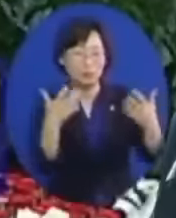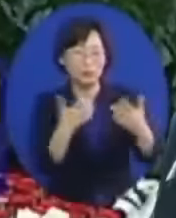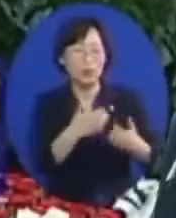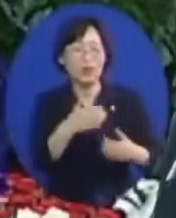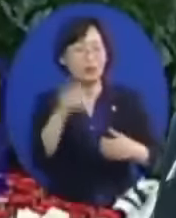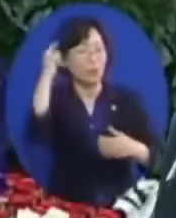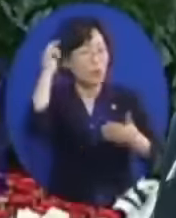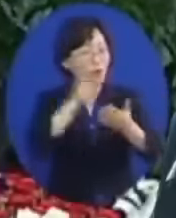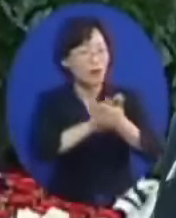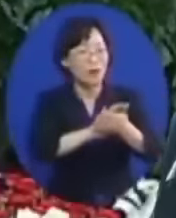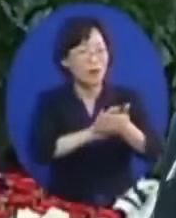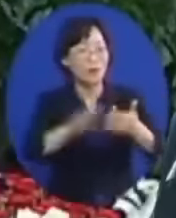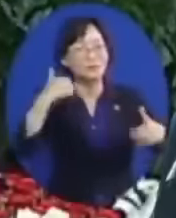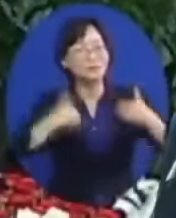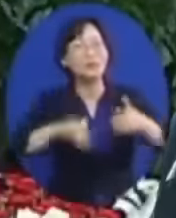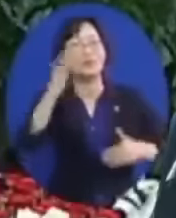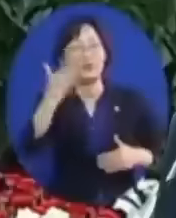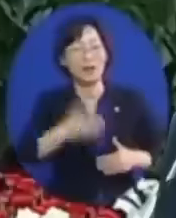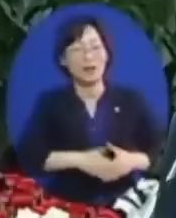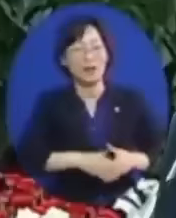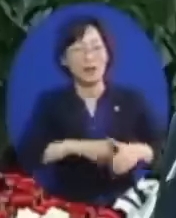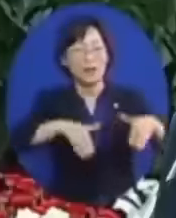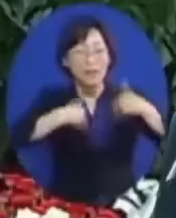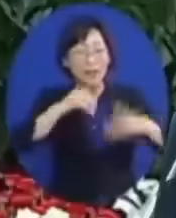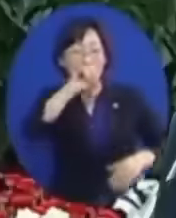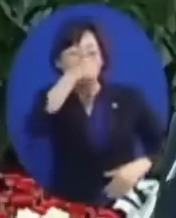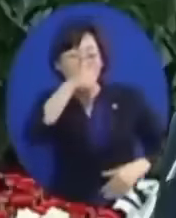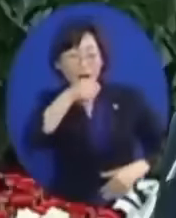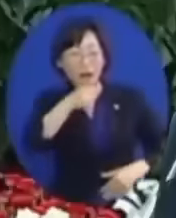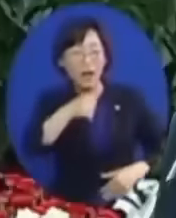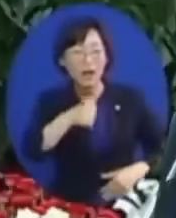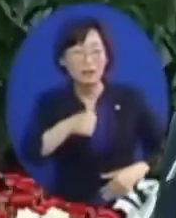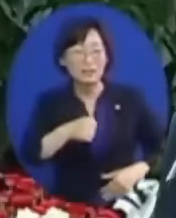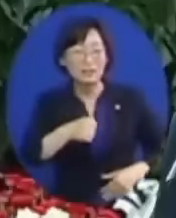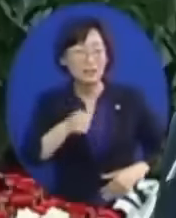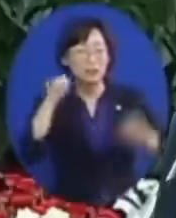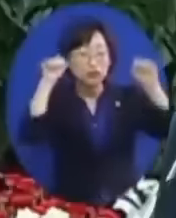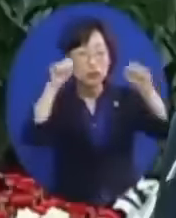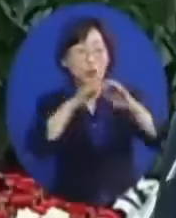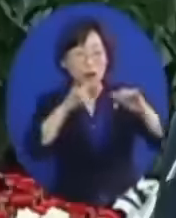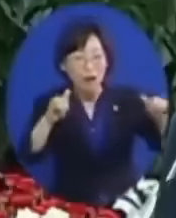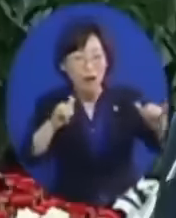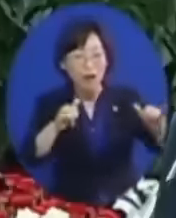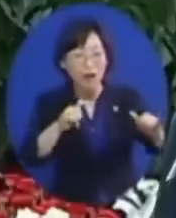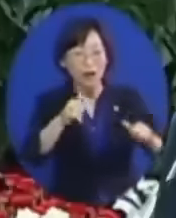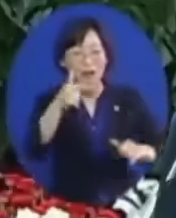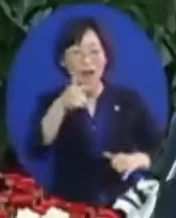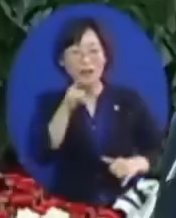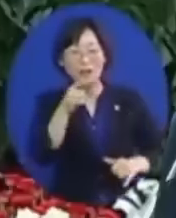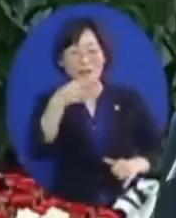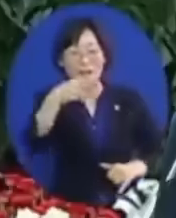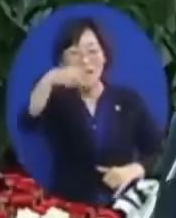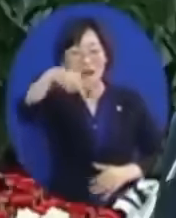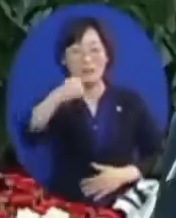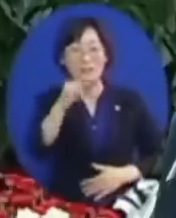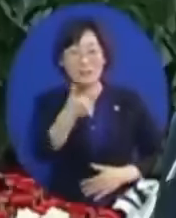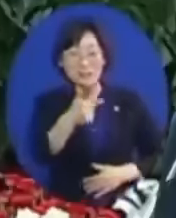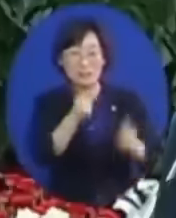즐기리라고 말한 것입니다. 남아프리카의 흑인 민권 운동가인 넬슨 만델라는 백인들의 핍박을 받아서